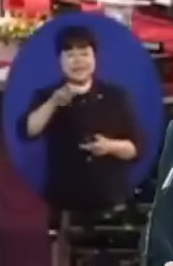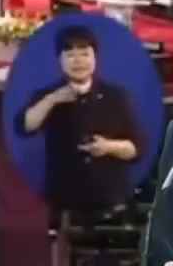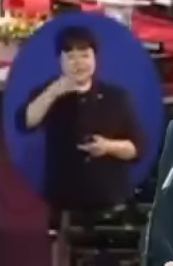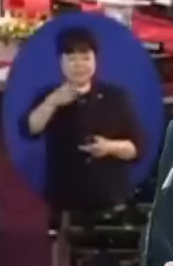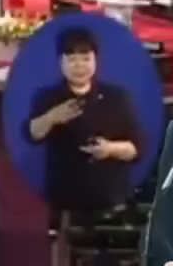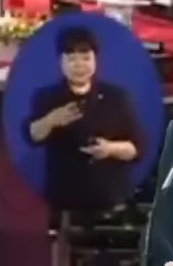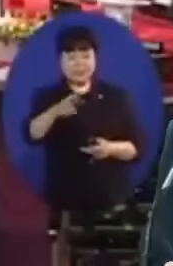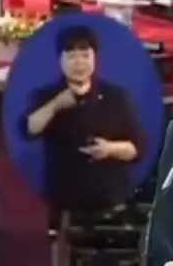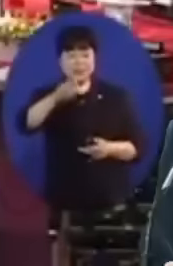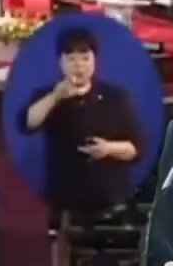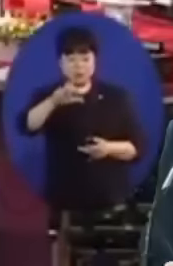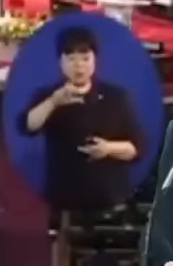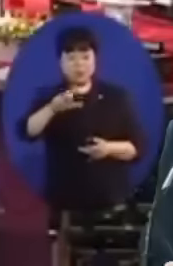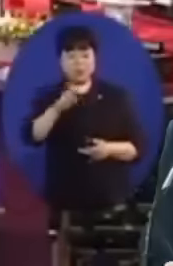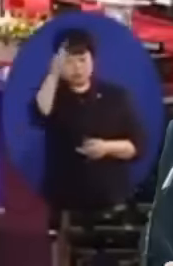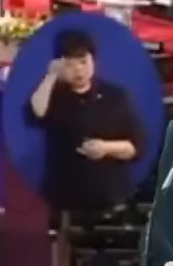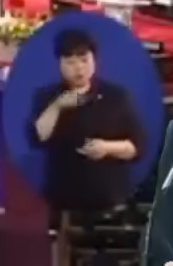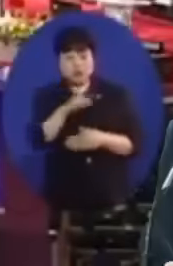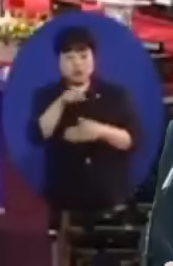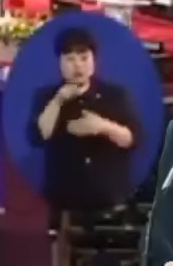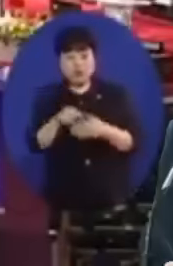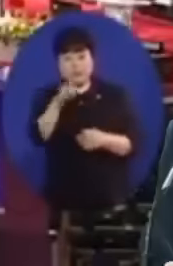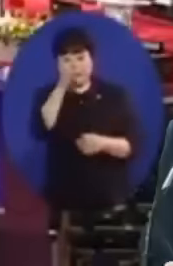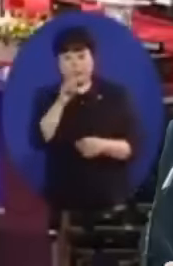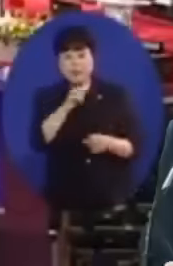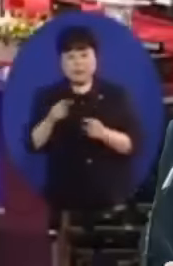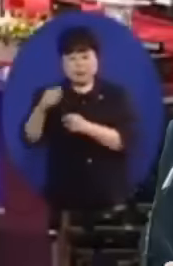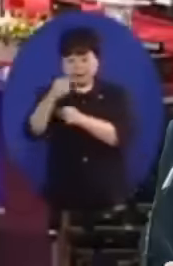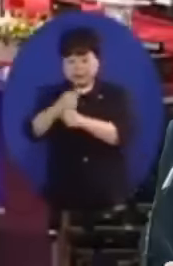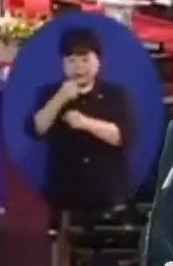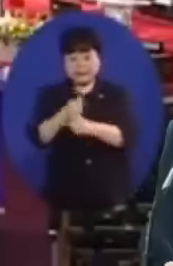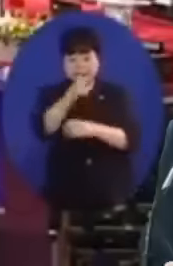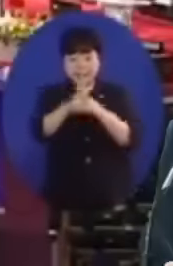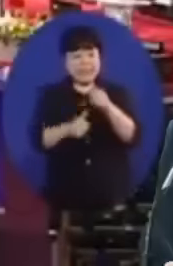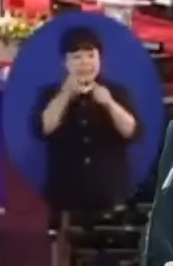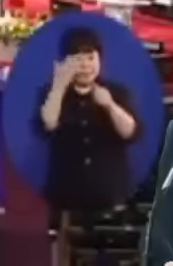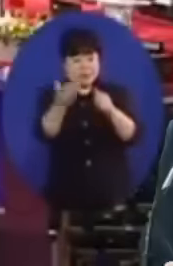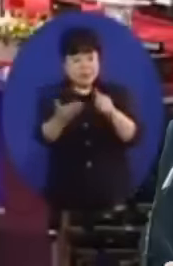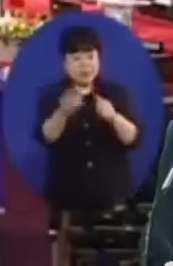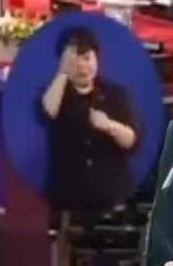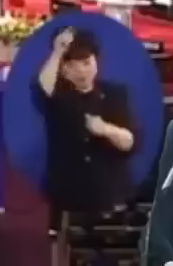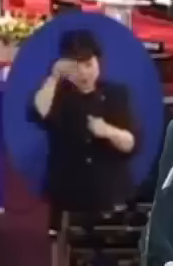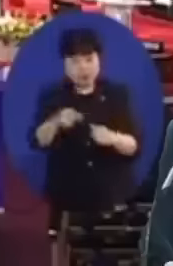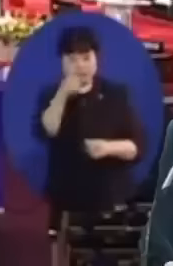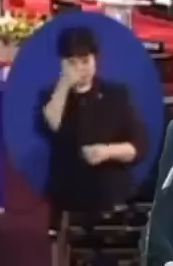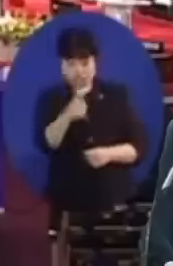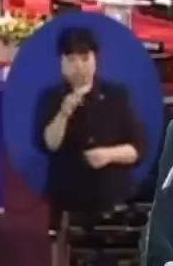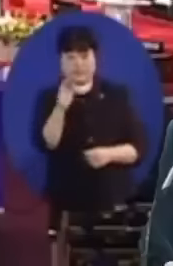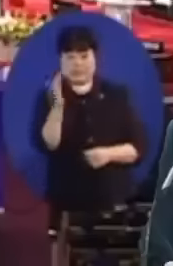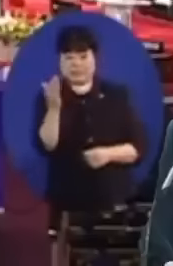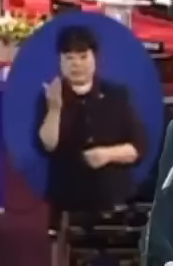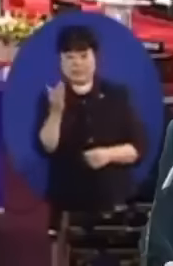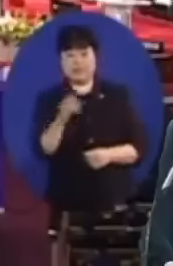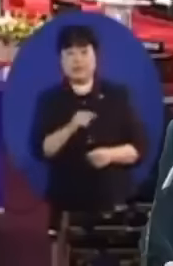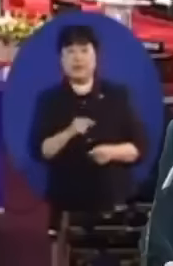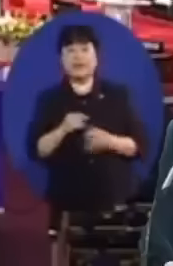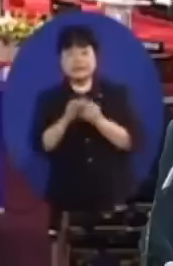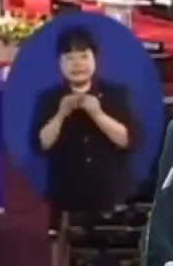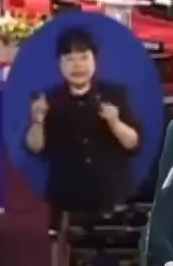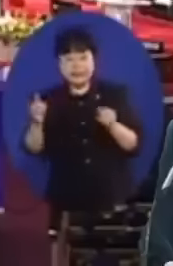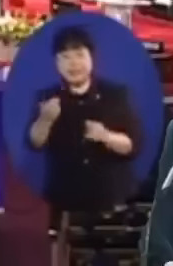24절로 25절에 우주와 그 가운데 있는 만물을 지으신 하나님께서는 천지의 주재이시니 이는